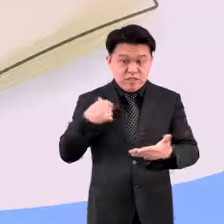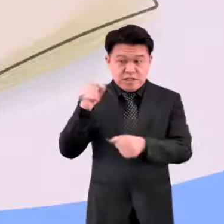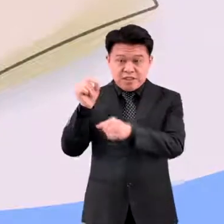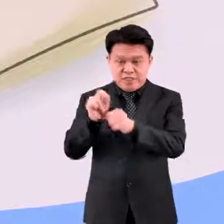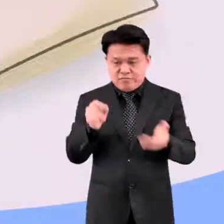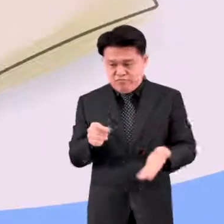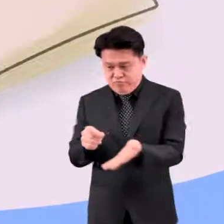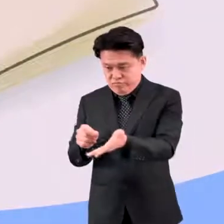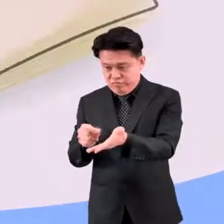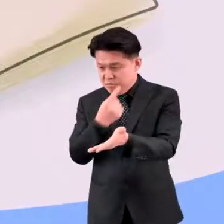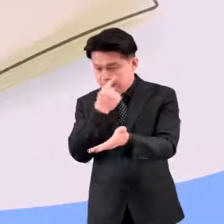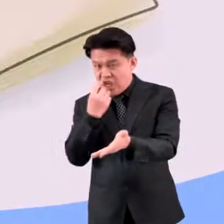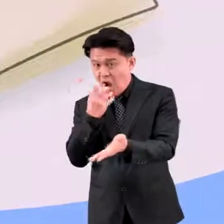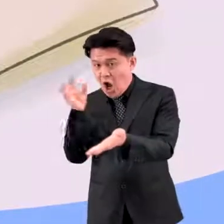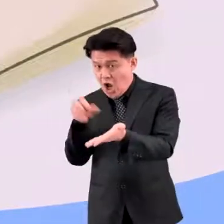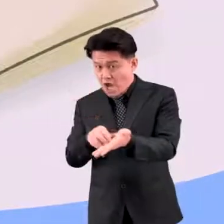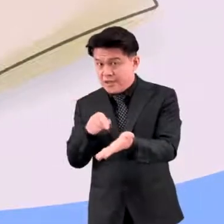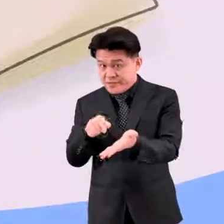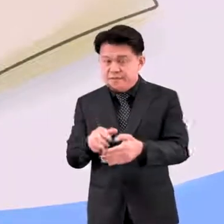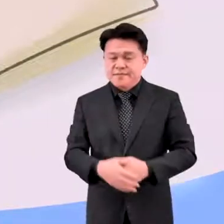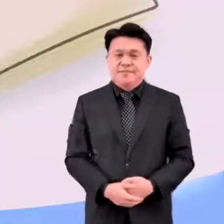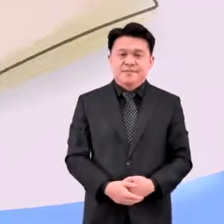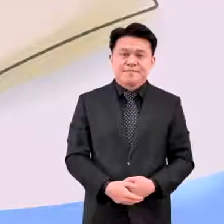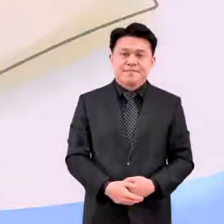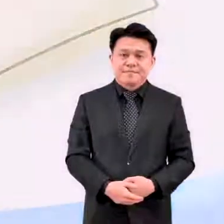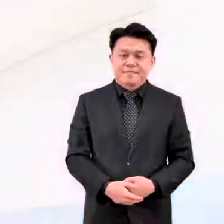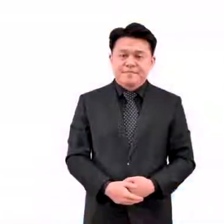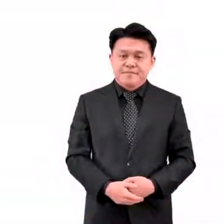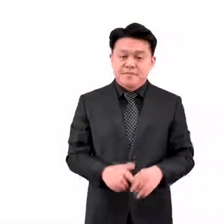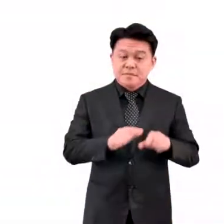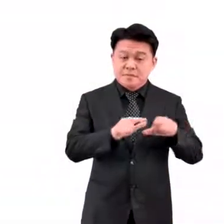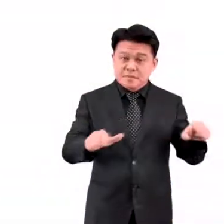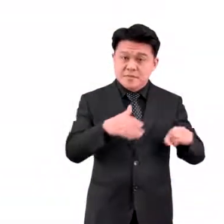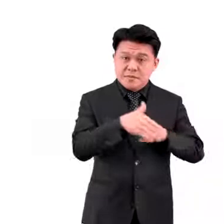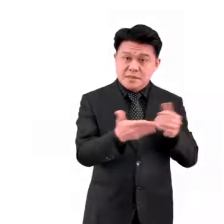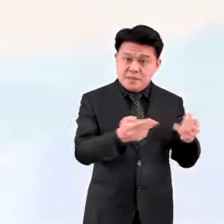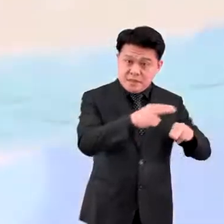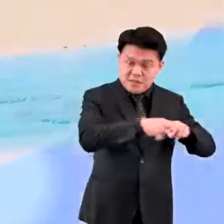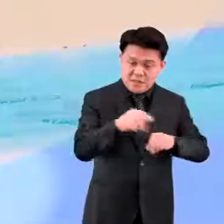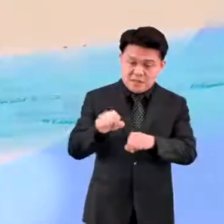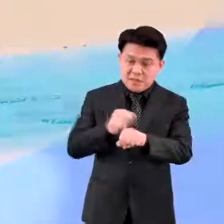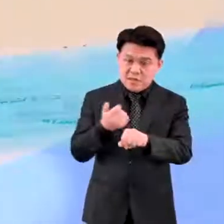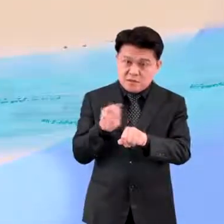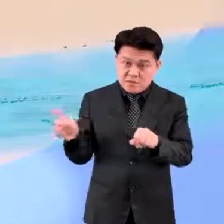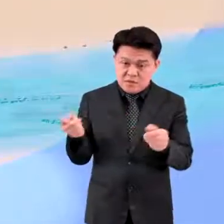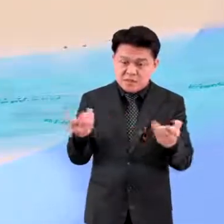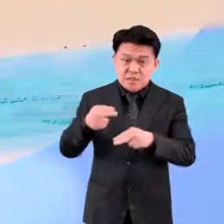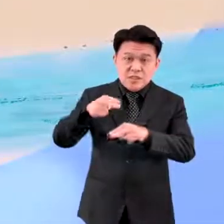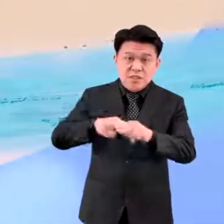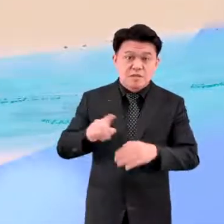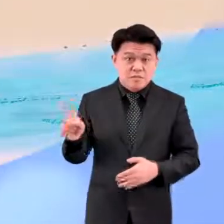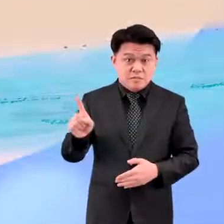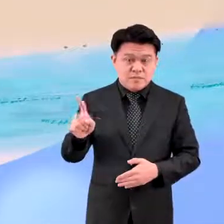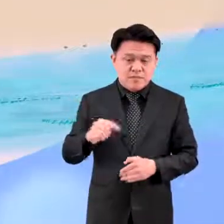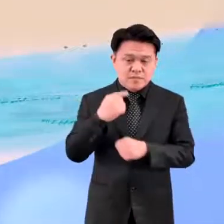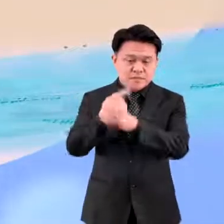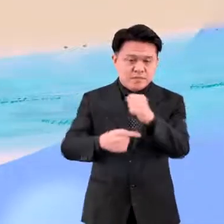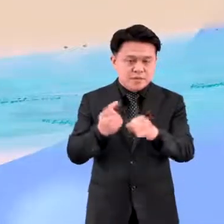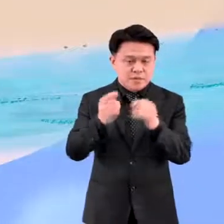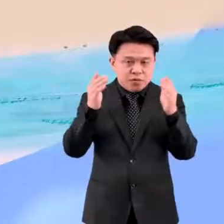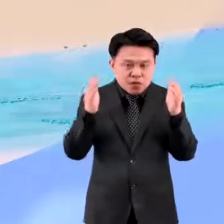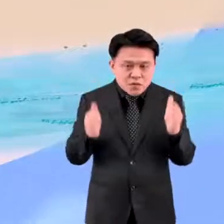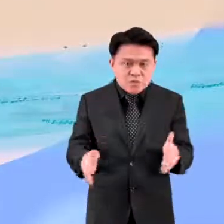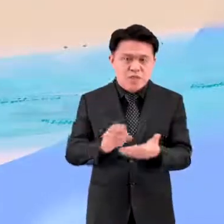사실대로 쓰고 담당 직원에게 확인을 받습니다. 일반형 일자리와 특화형 일자리의